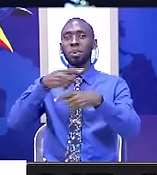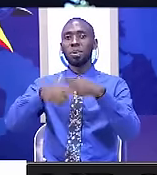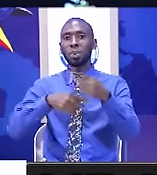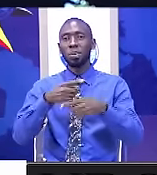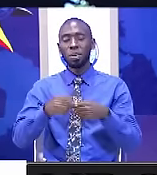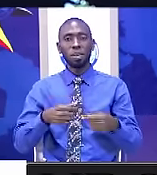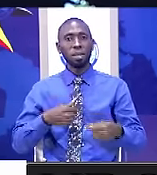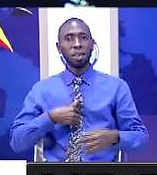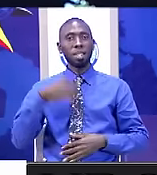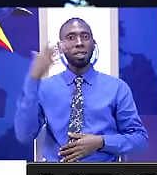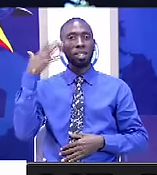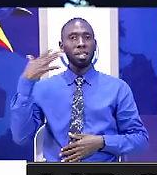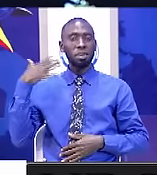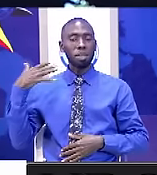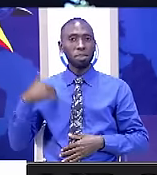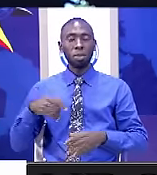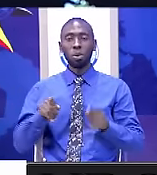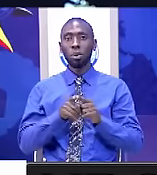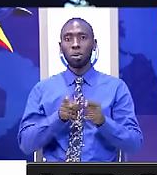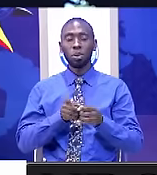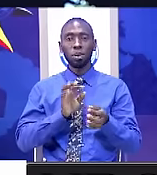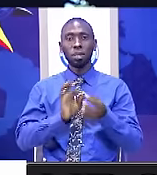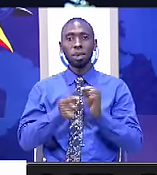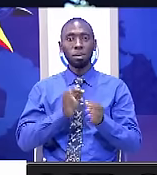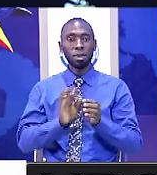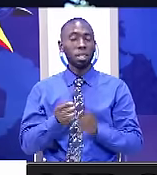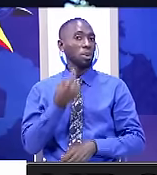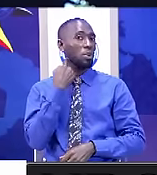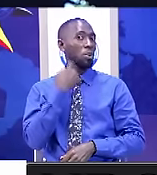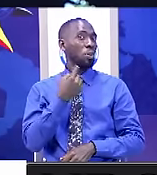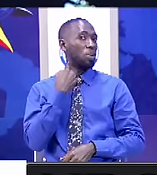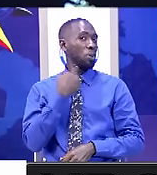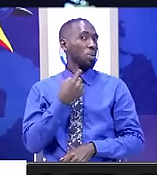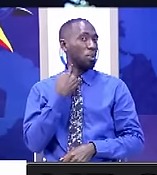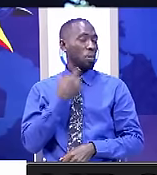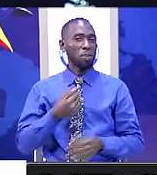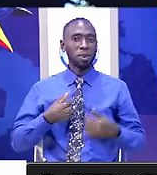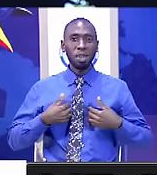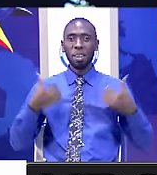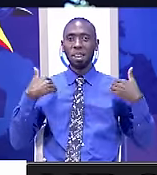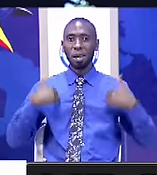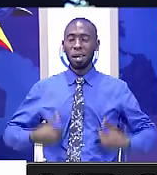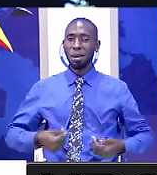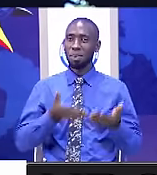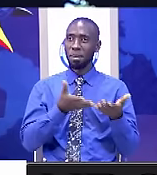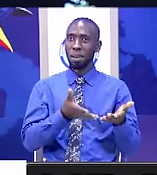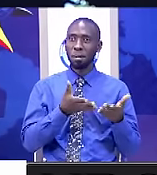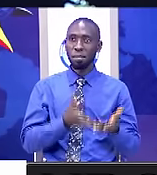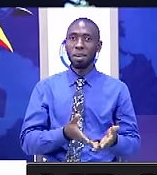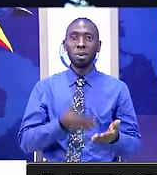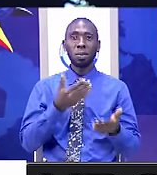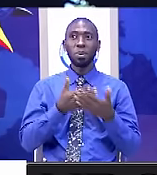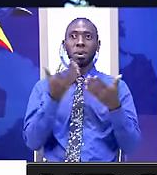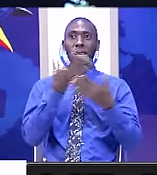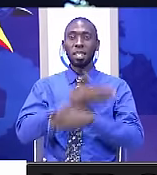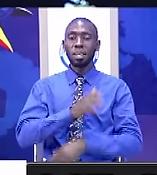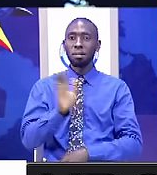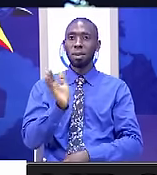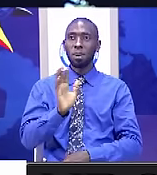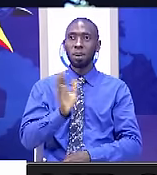mbadde ne munnange ow'olulimi olw'abategeerwa bannaffe bali mwebale nnyo musule bulungi